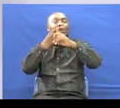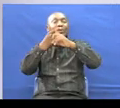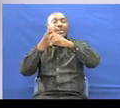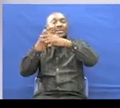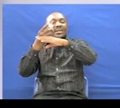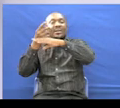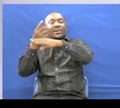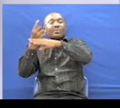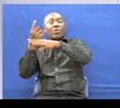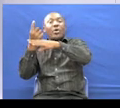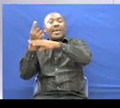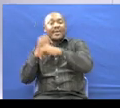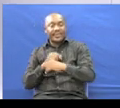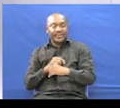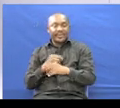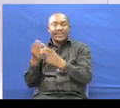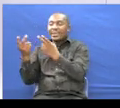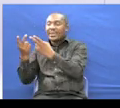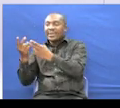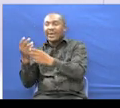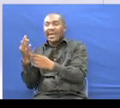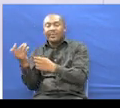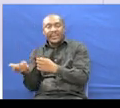ujumlishe moja. Sawa, sawa na...